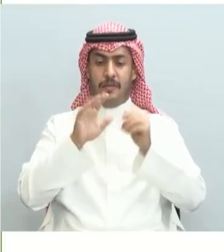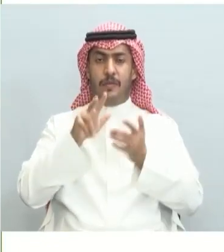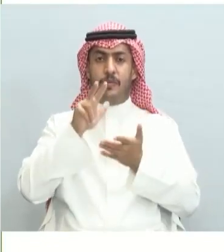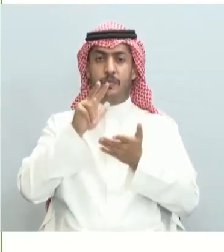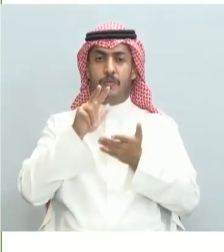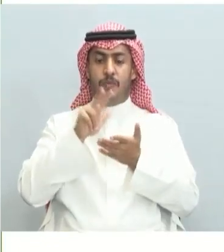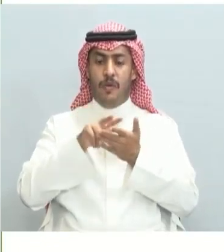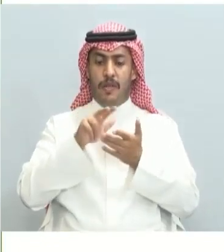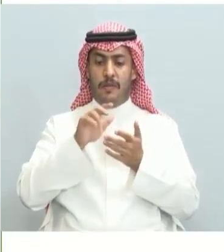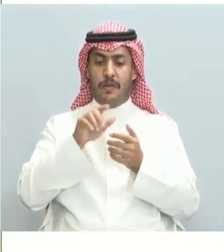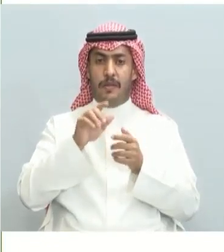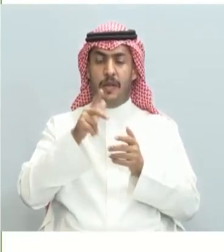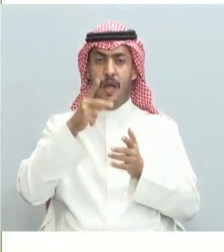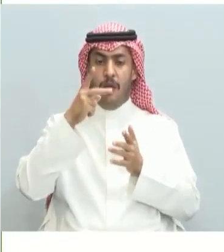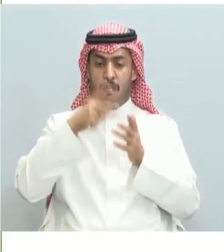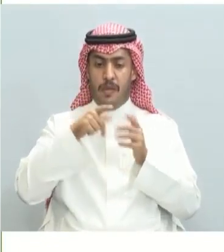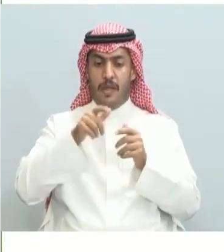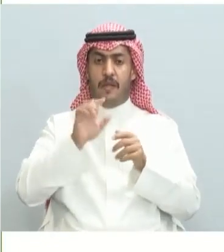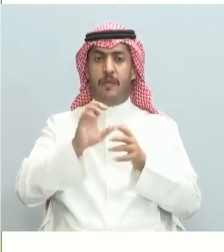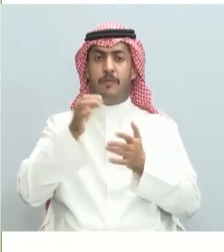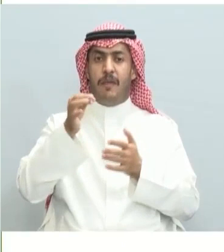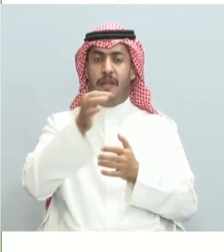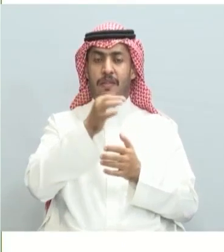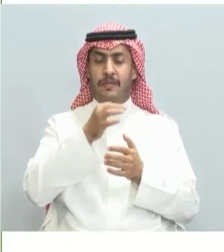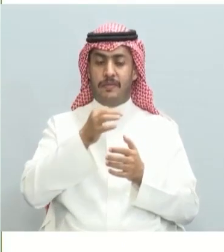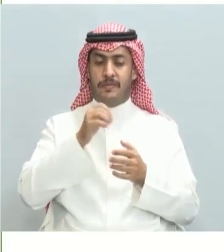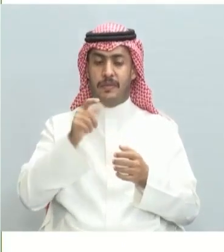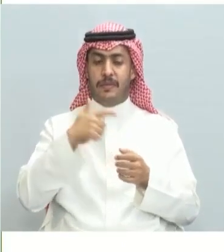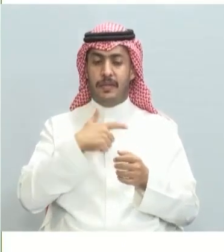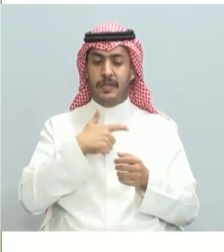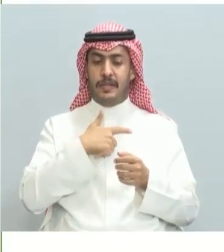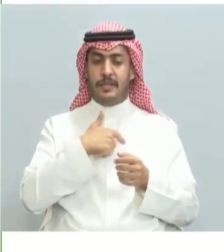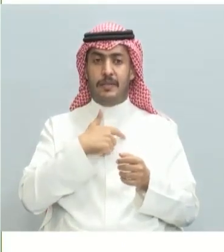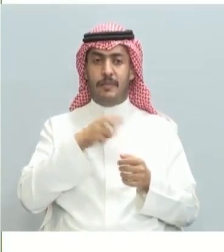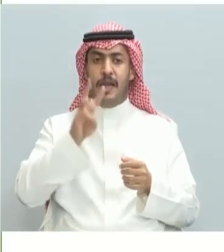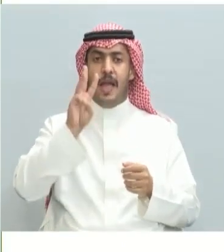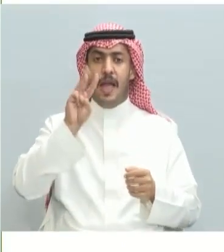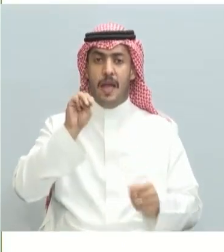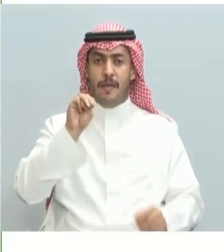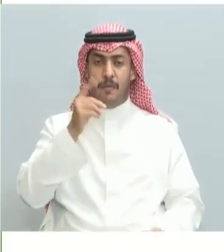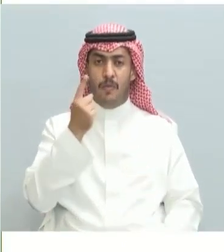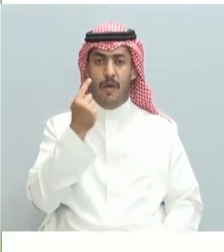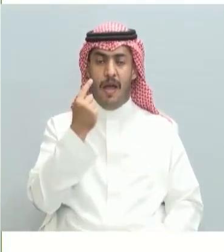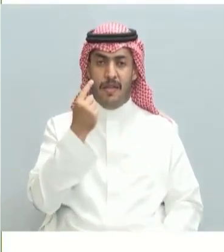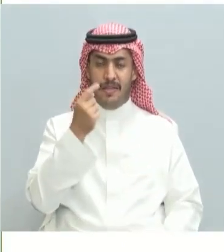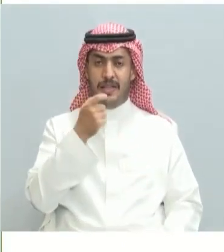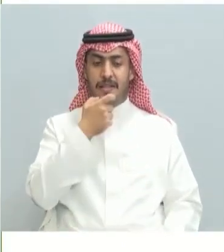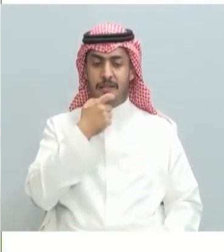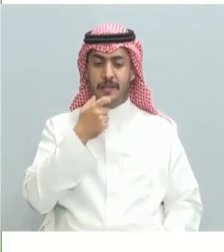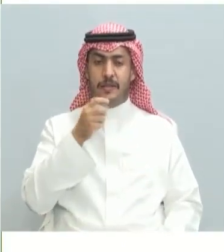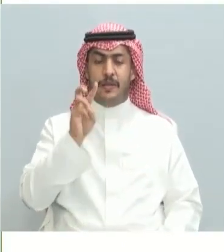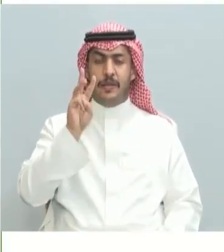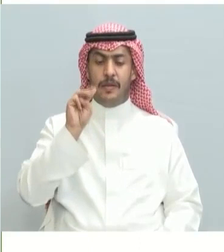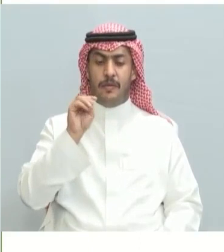في عده مناطق هذا القياس الاول ورمز له بالرمز ام 1 ما